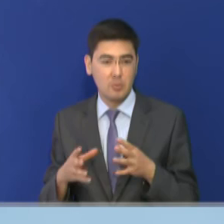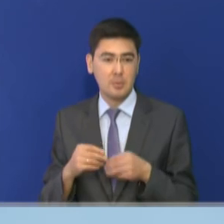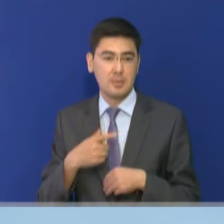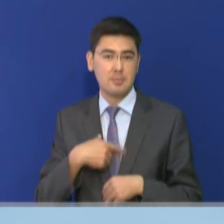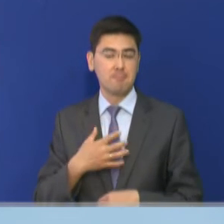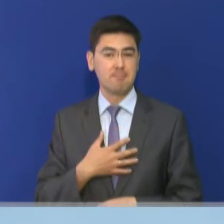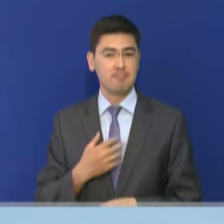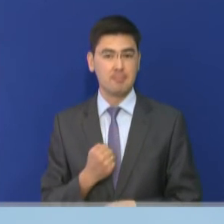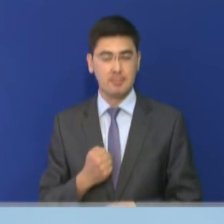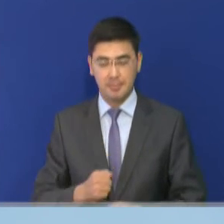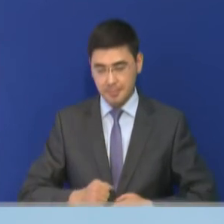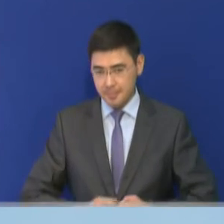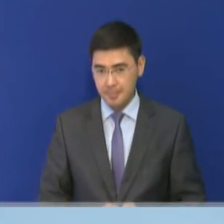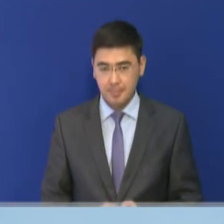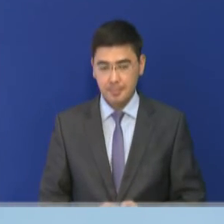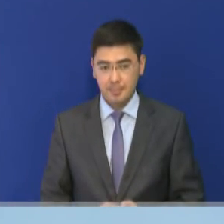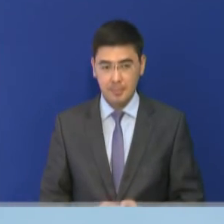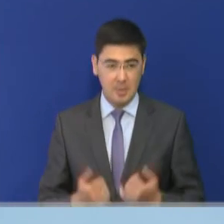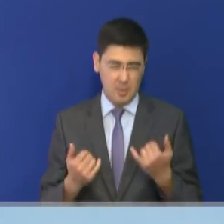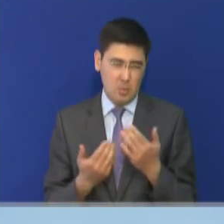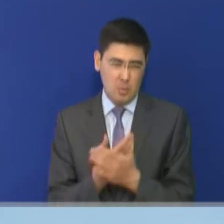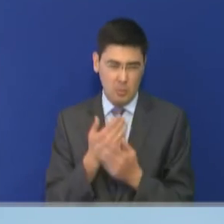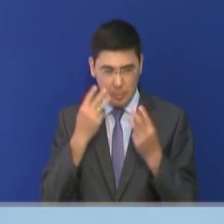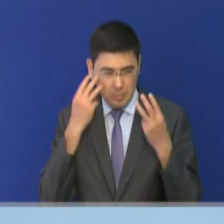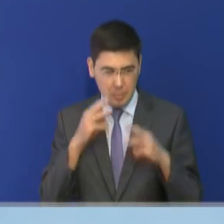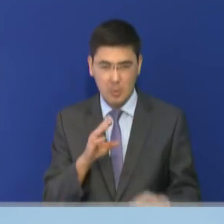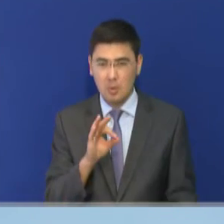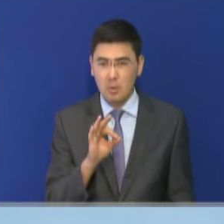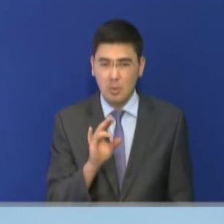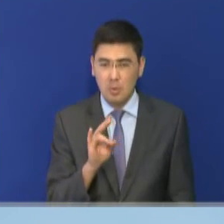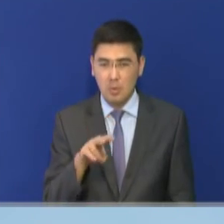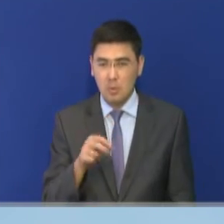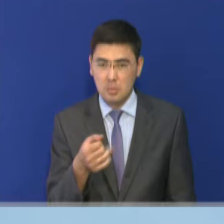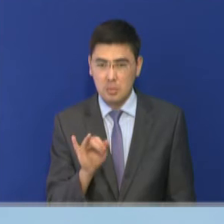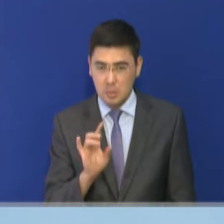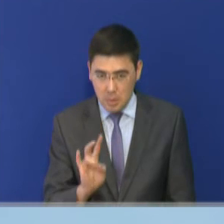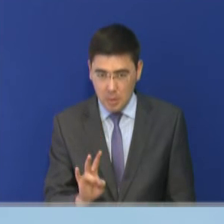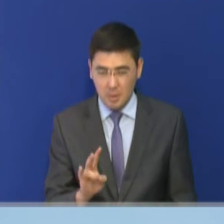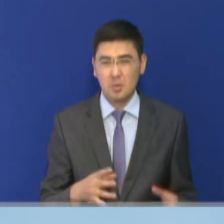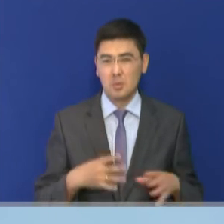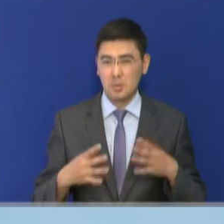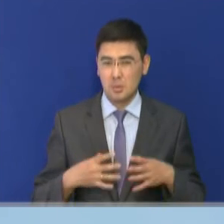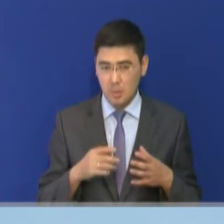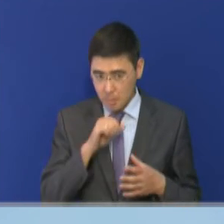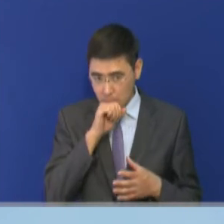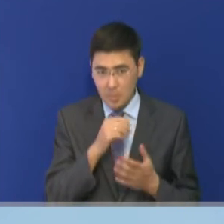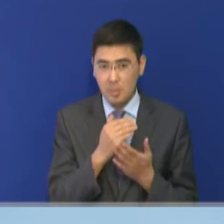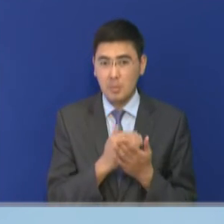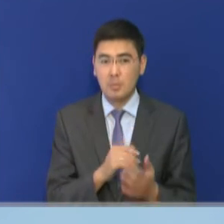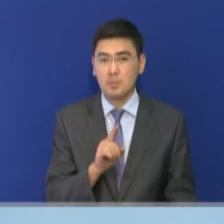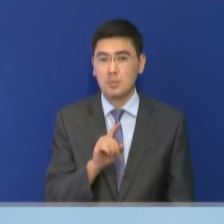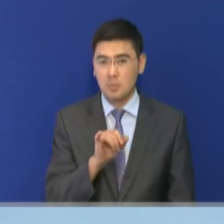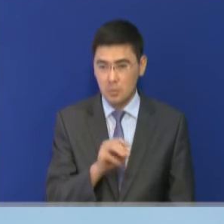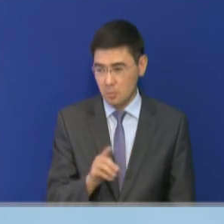ЧП мы начали такое новшество, это онлайн-тренировки через программу Zoom. Все